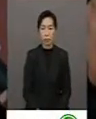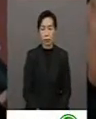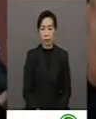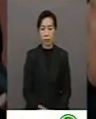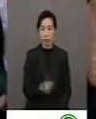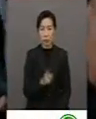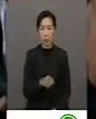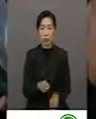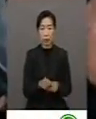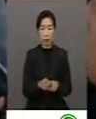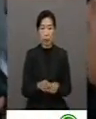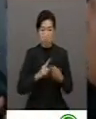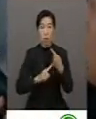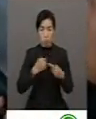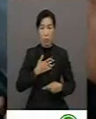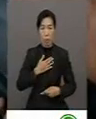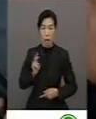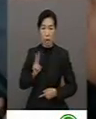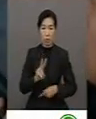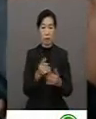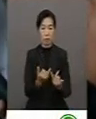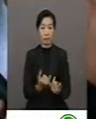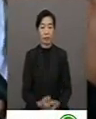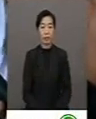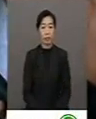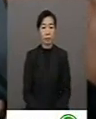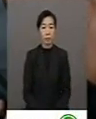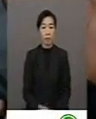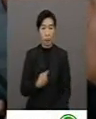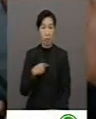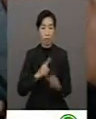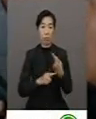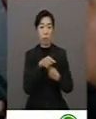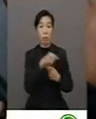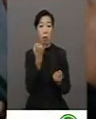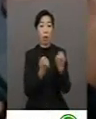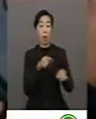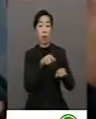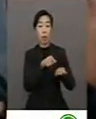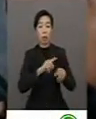เพื่อนฮะเพื่อนมาด้วยกันครับมาด้วยกันใช่ครับเพื่อนผมเอง